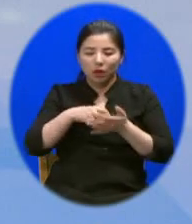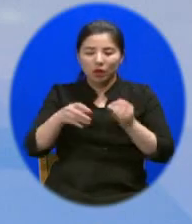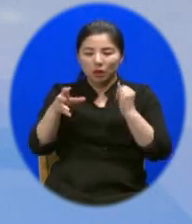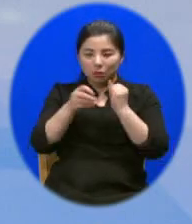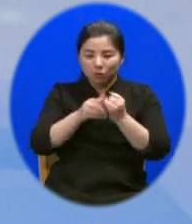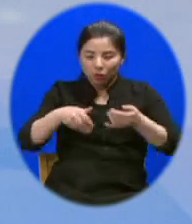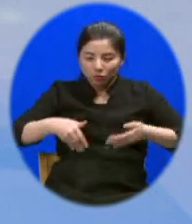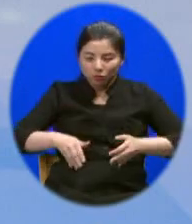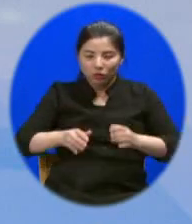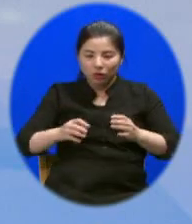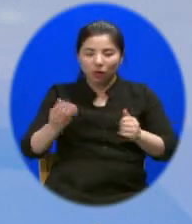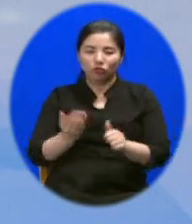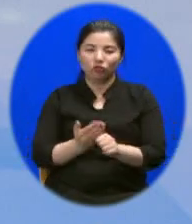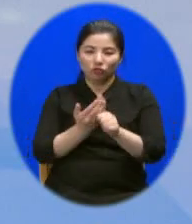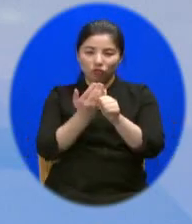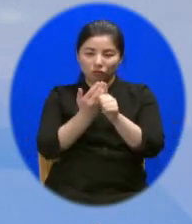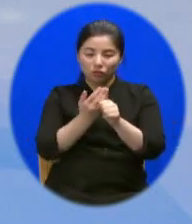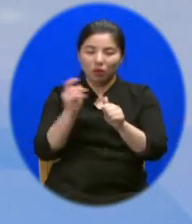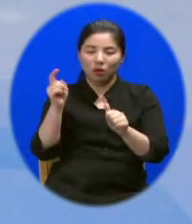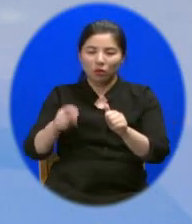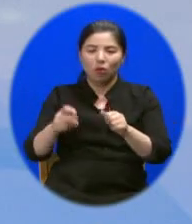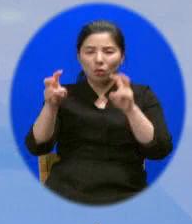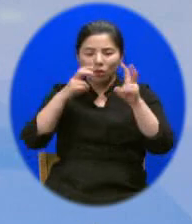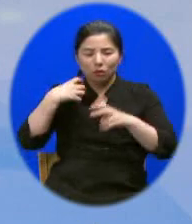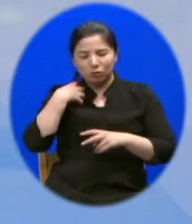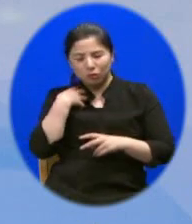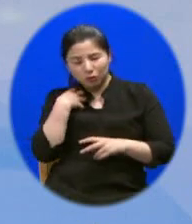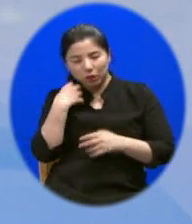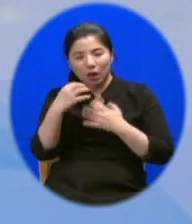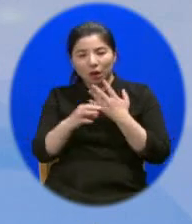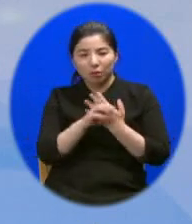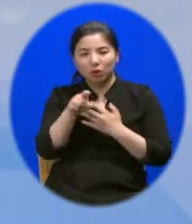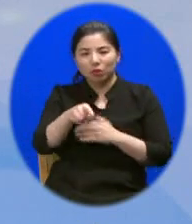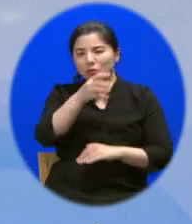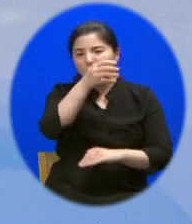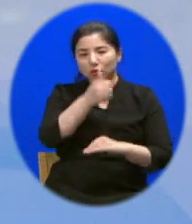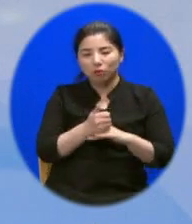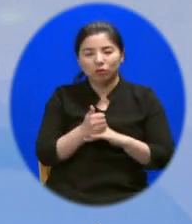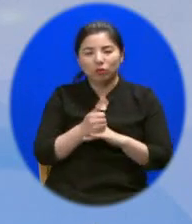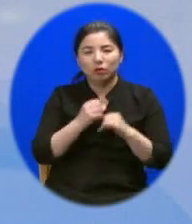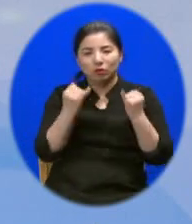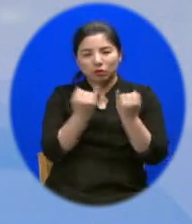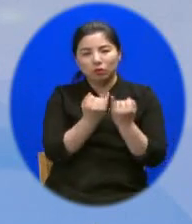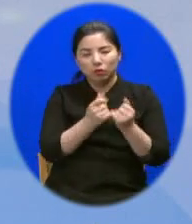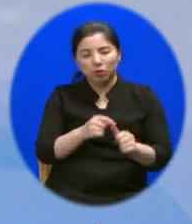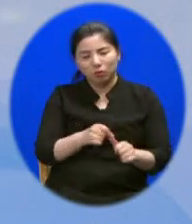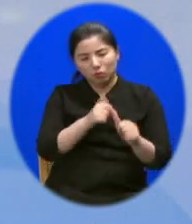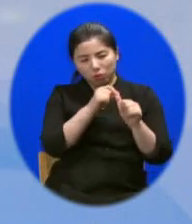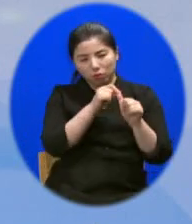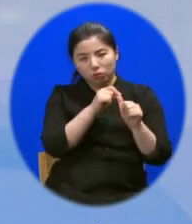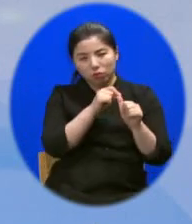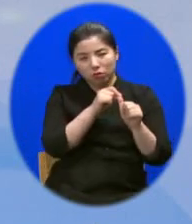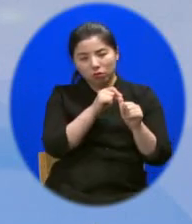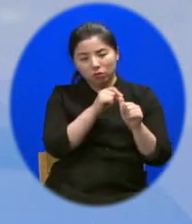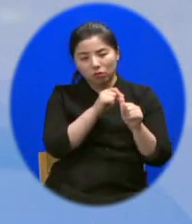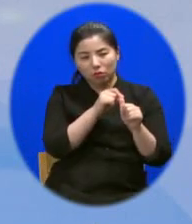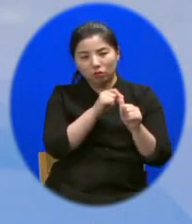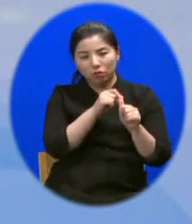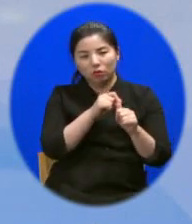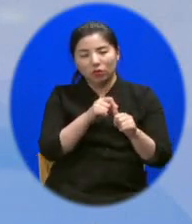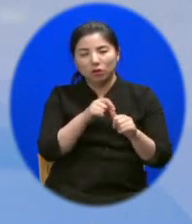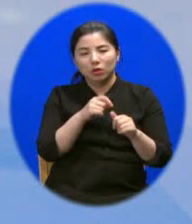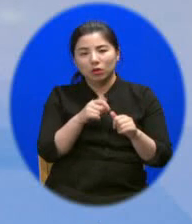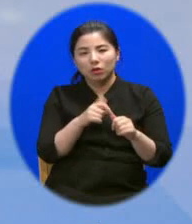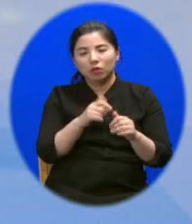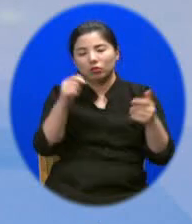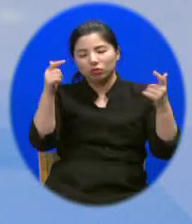비용이 기업에서 부담을 느끼는 경우에는 이것이 결국 여성 고용 b5 롱을 그 여성 고용